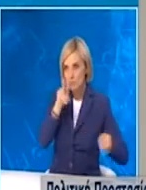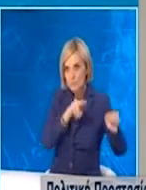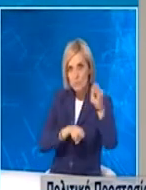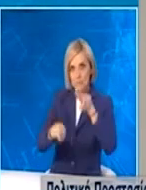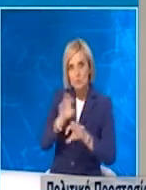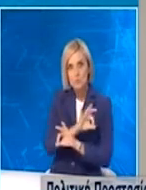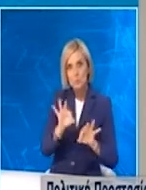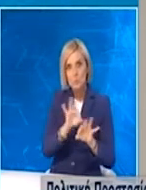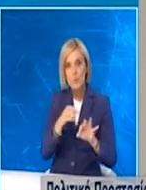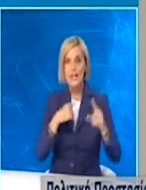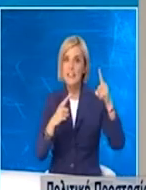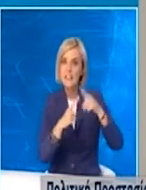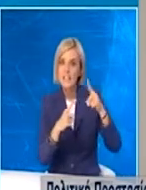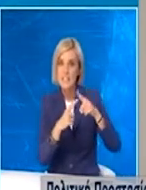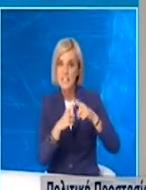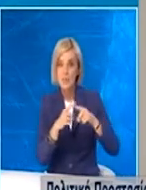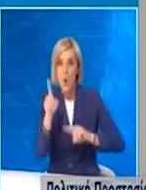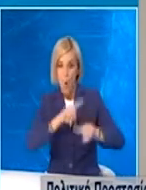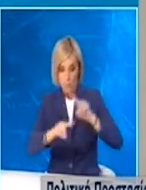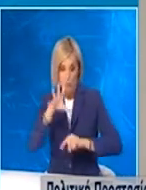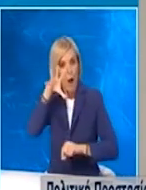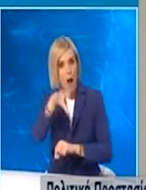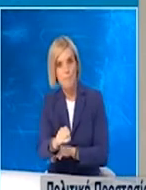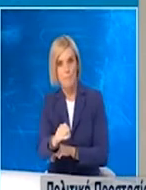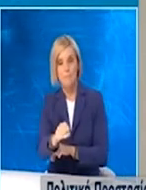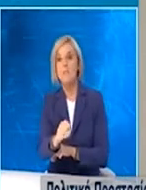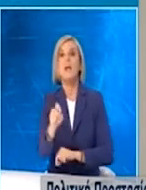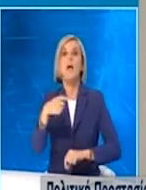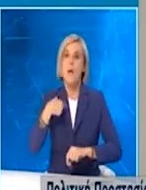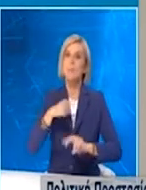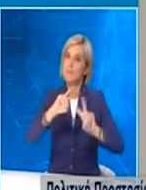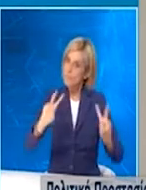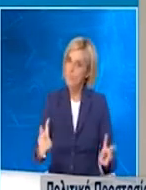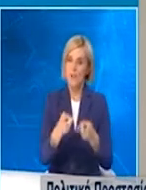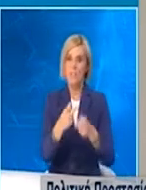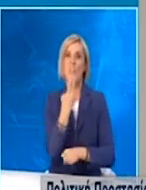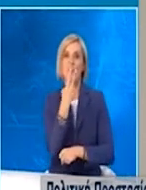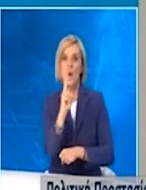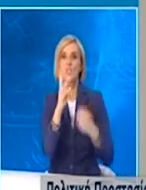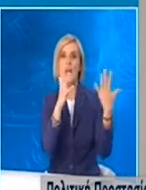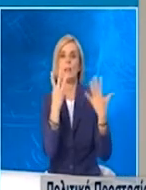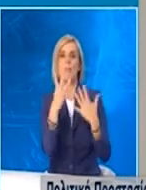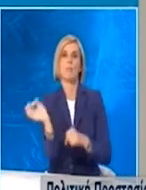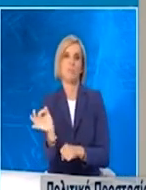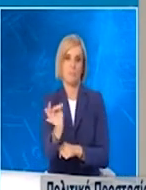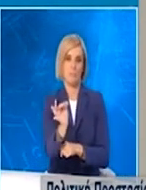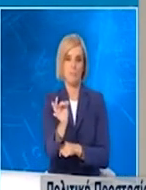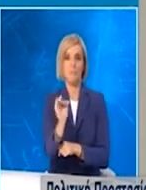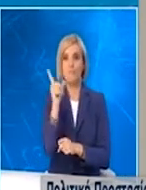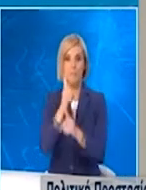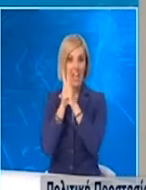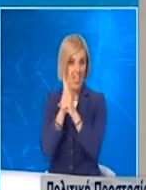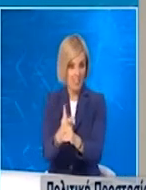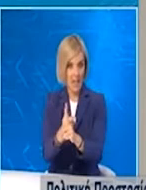και τα επιβεβαιωμένα εισαγόμενα κρούσματα είναι 295. Πιο συγκεκριμένα, στα αεροδρόμια έγιναν